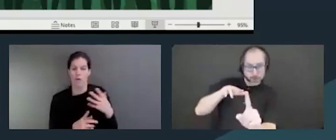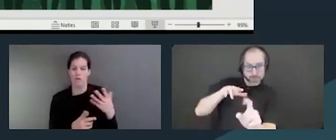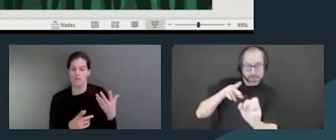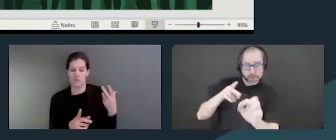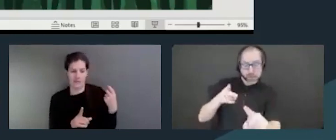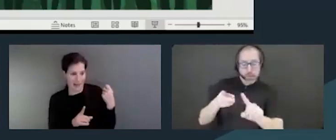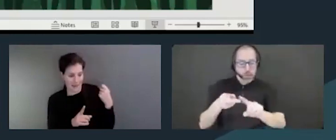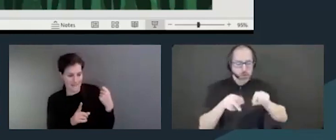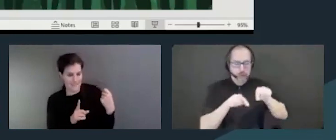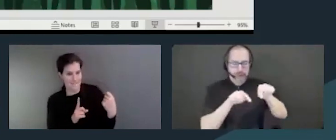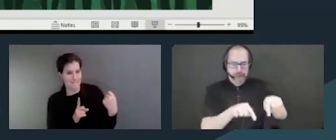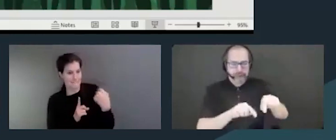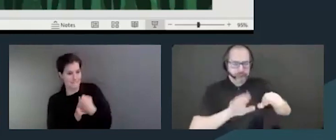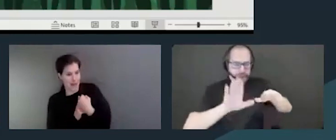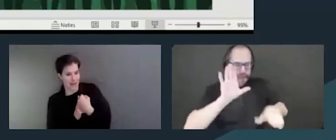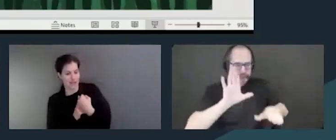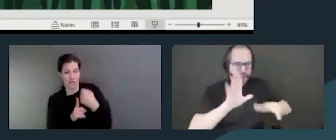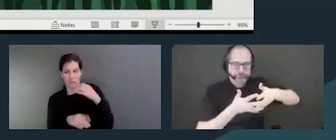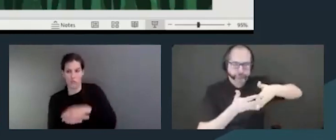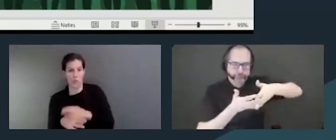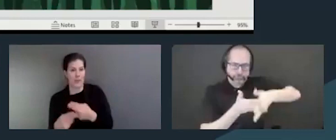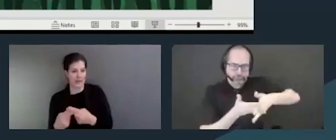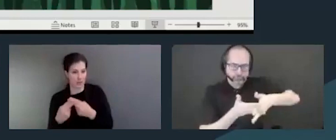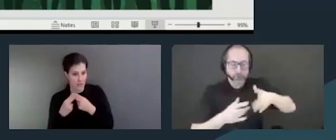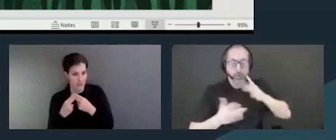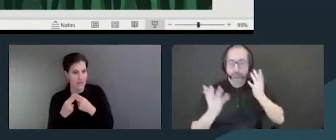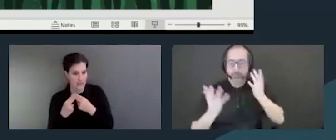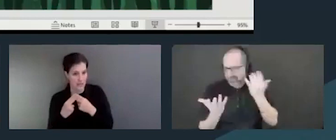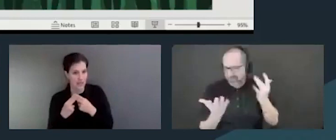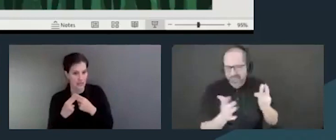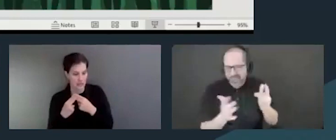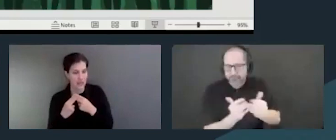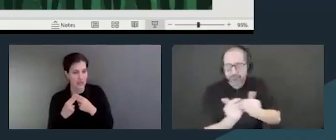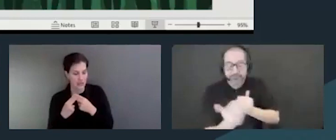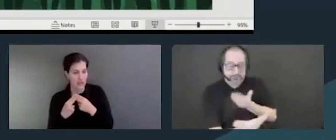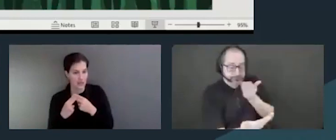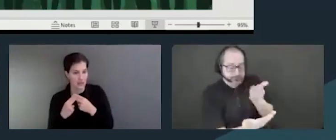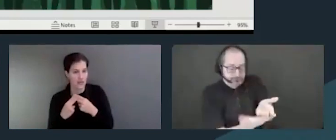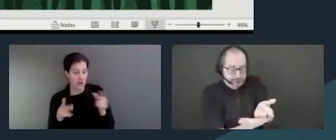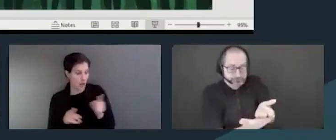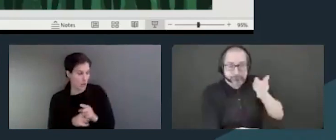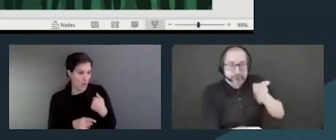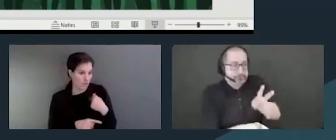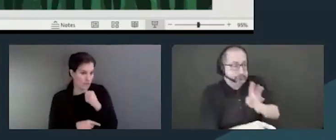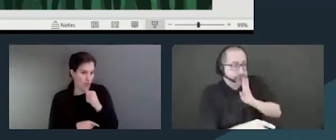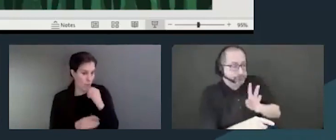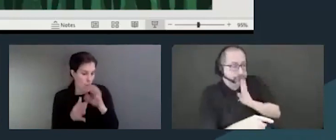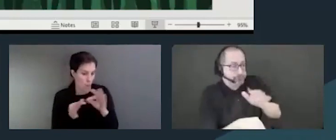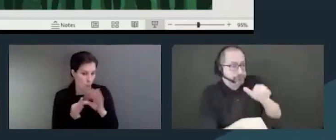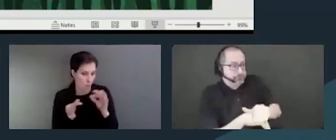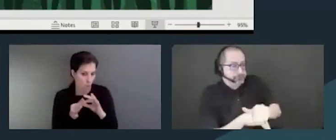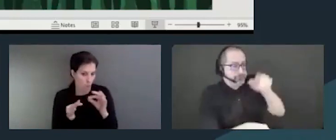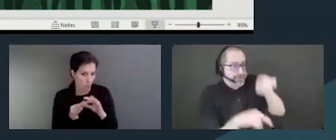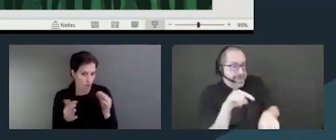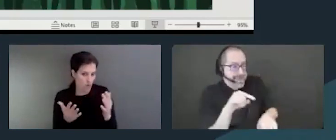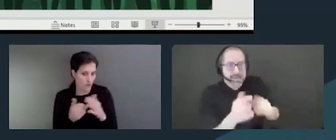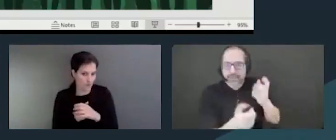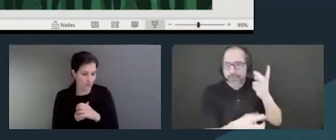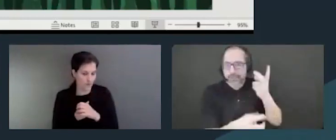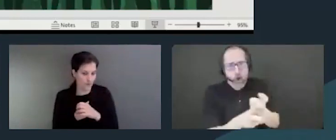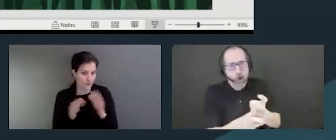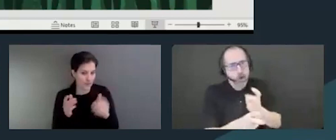pas en mesure de parler une langue, il est très difficile pour eux, justement, de s'intégrer à la société. Ils n'ont aucun